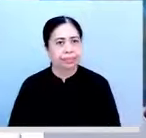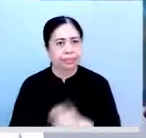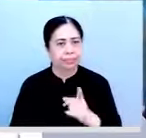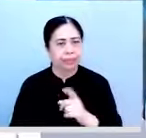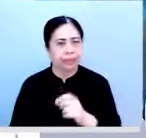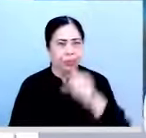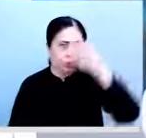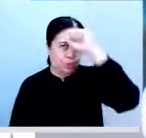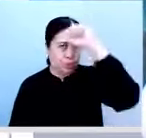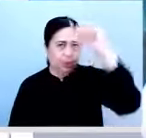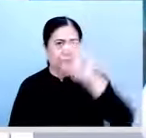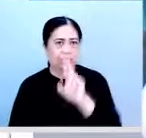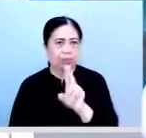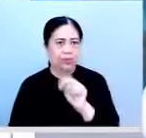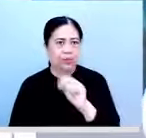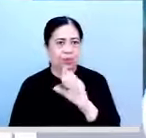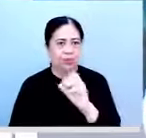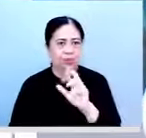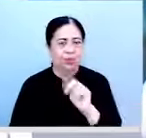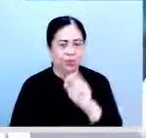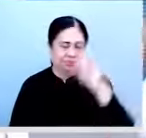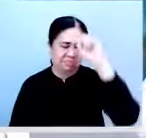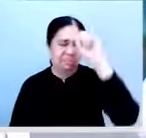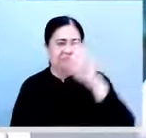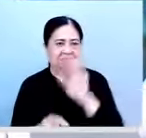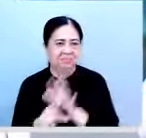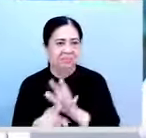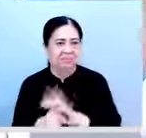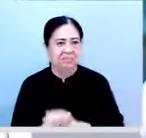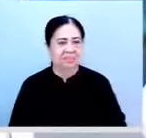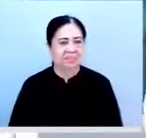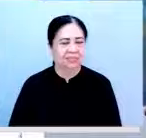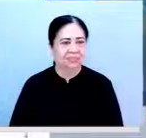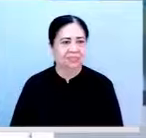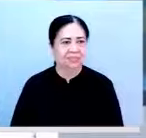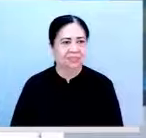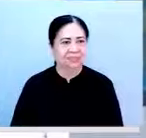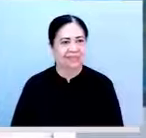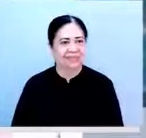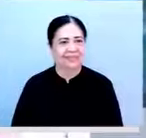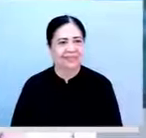unicorn. Unicorn. Yeah. Walang tatalo sa unicorn.